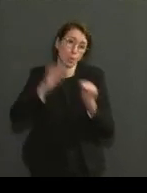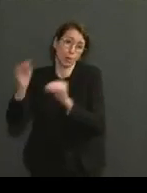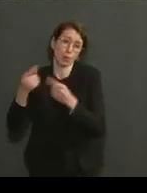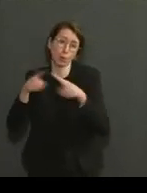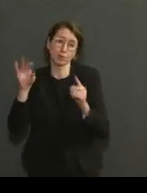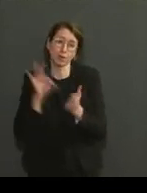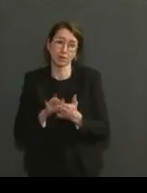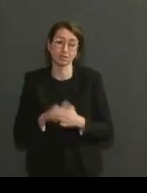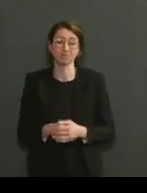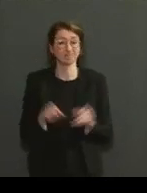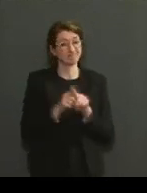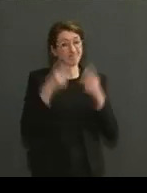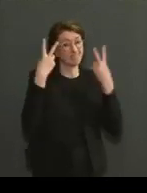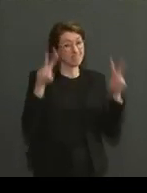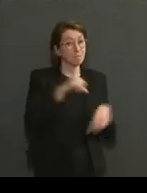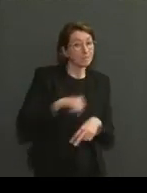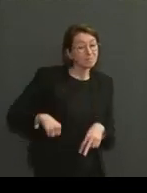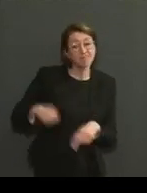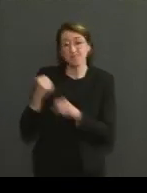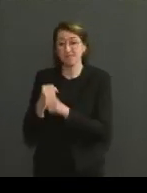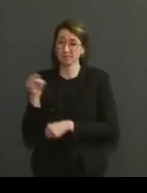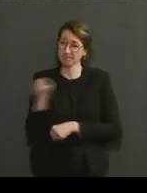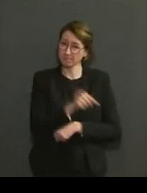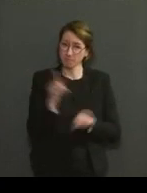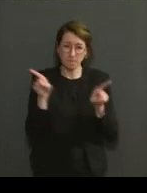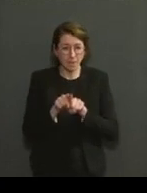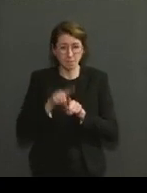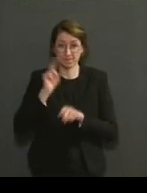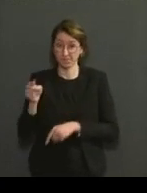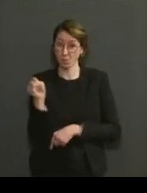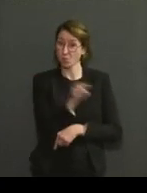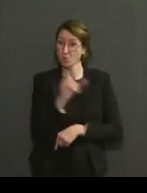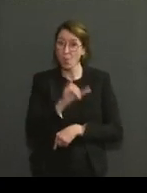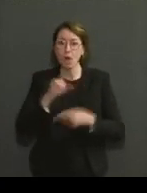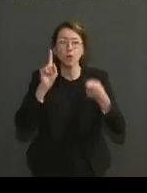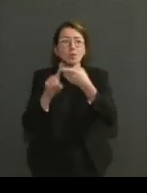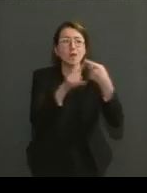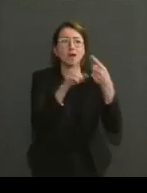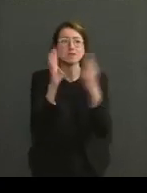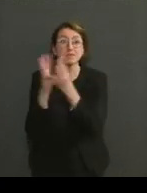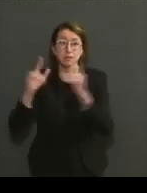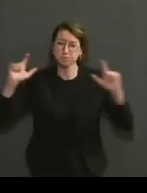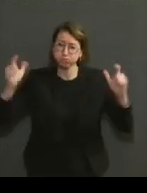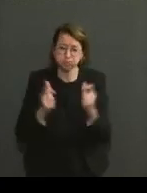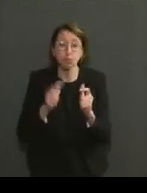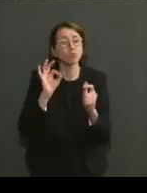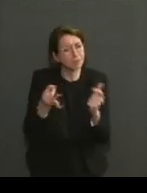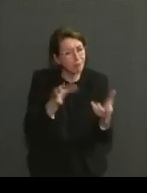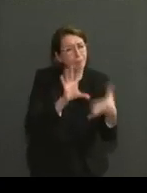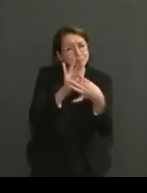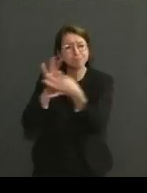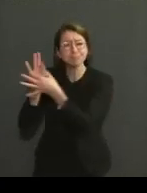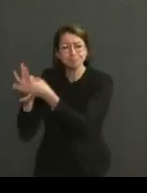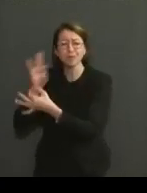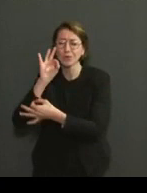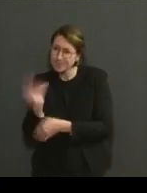risques, limiter les contacts ne veut pas dire ne pas garder le lien, ne pas garder un contact, mais faisons-le à